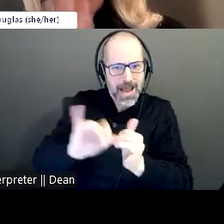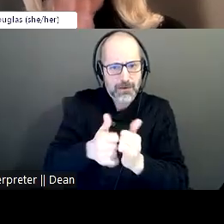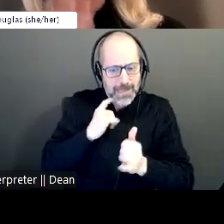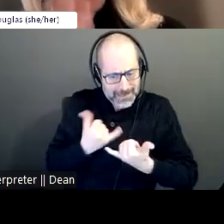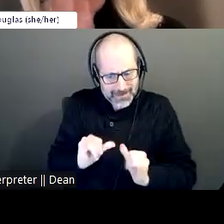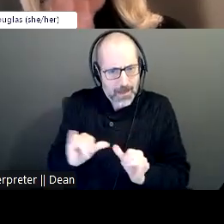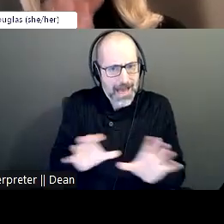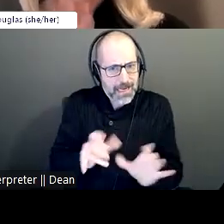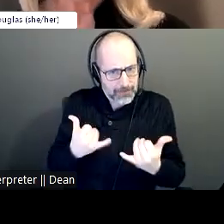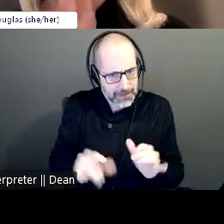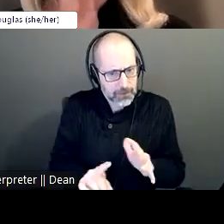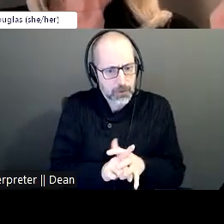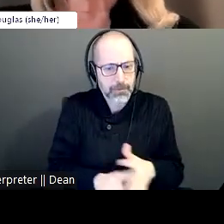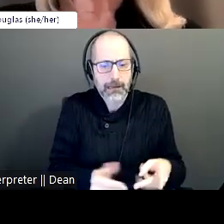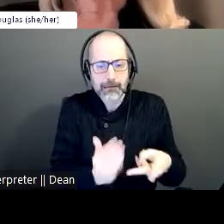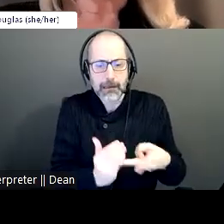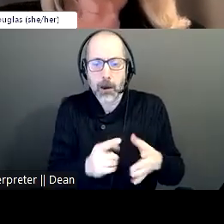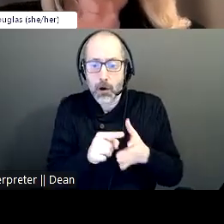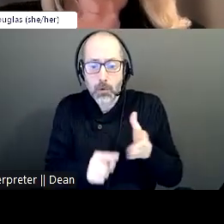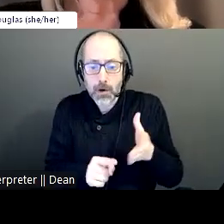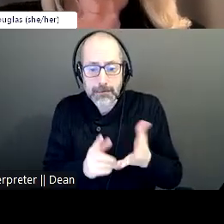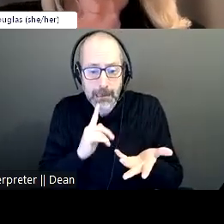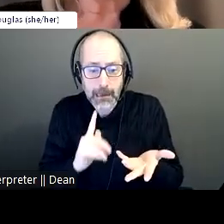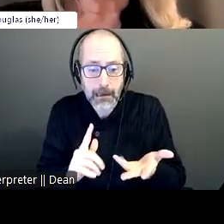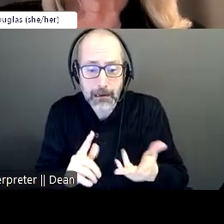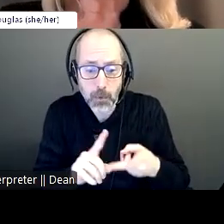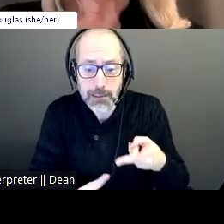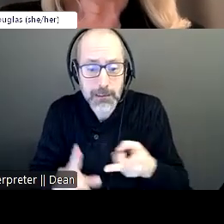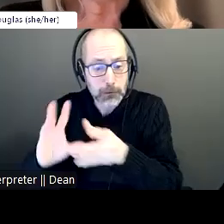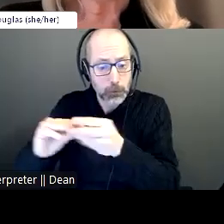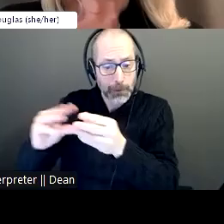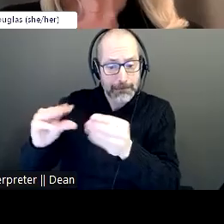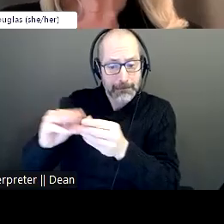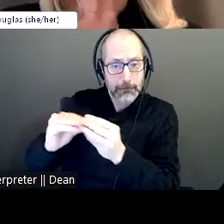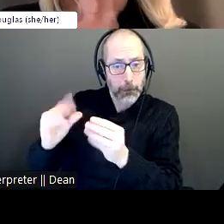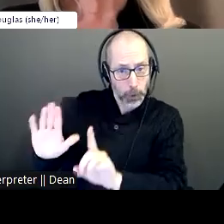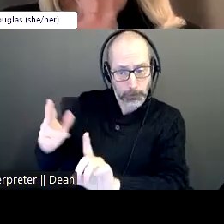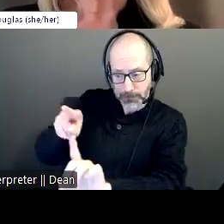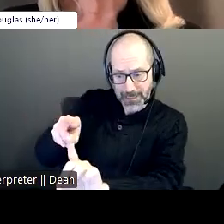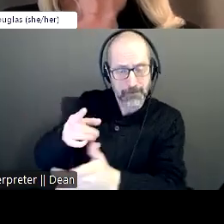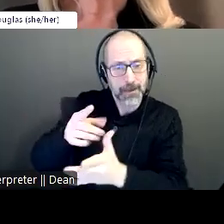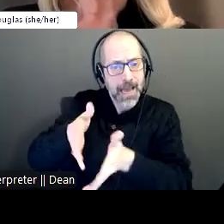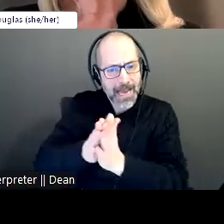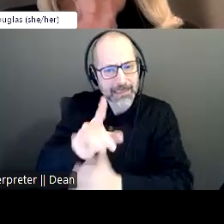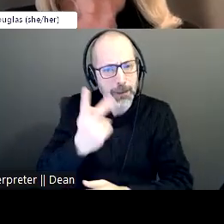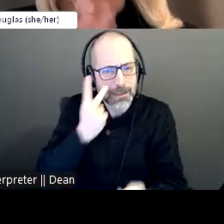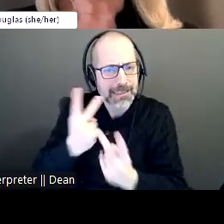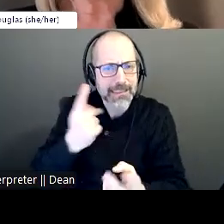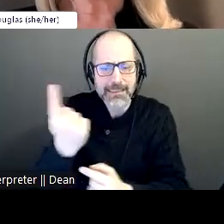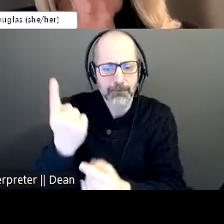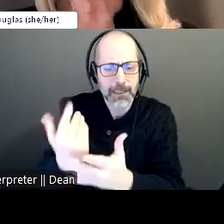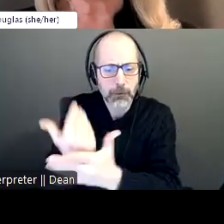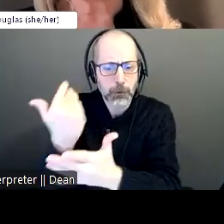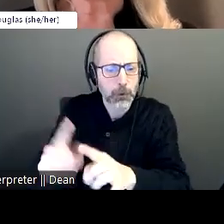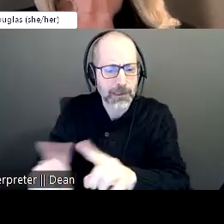Raya qui raconte nous invite à voir, entendre, ressentir, percevoir qui pourrait être nouveau? Et de l'autre côté, je vais afficher encore